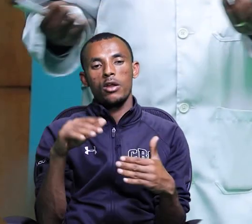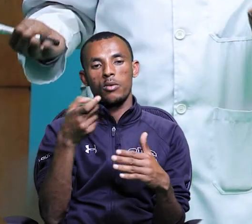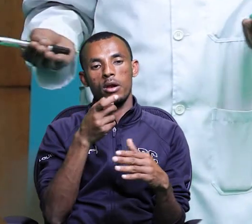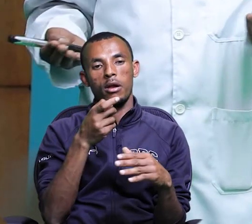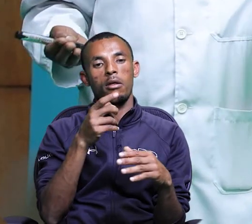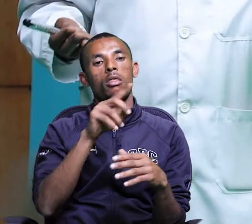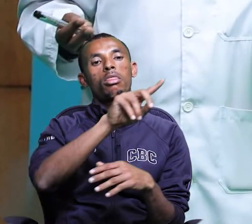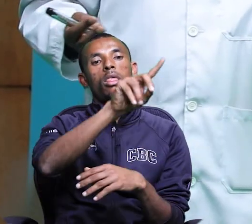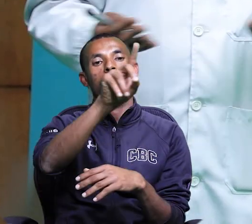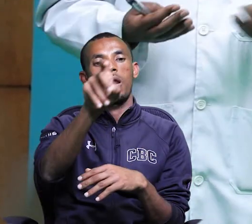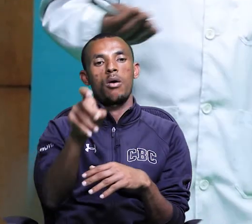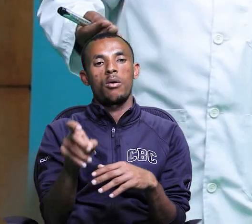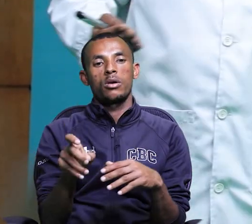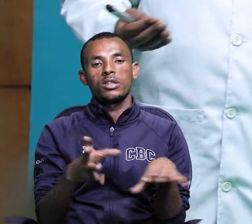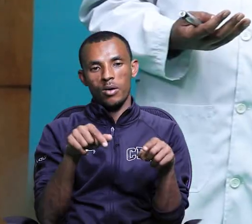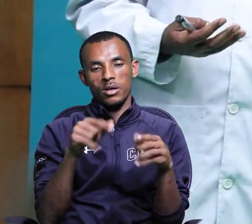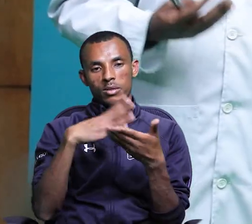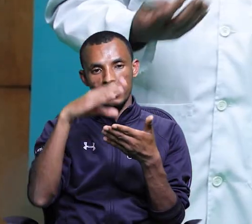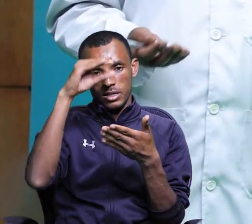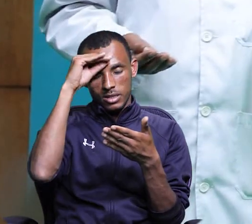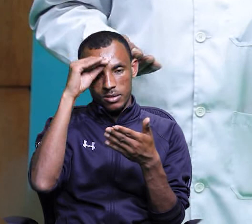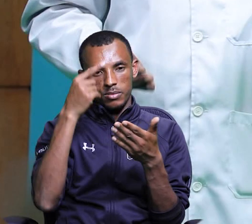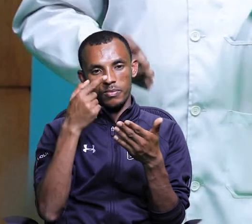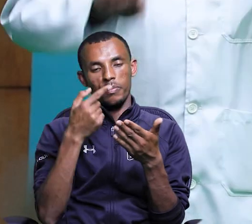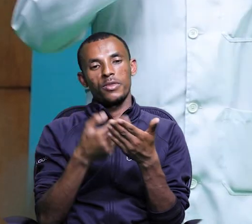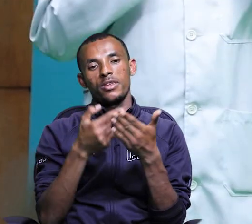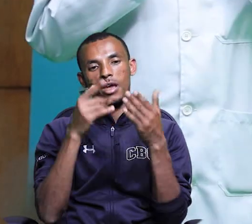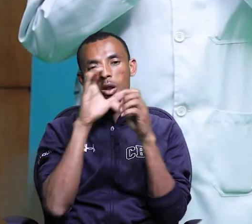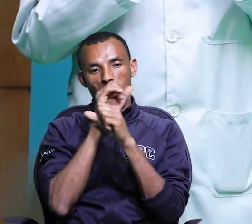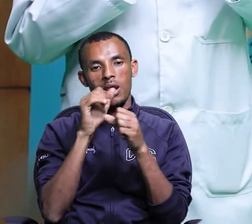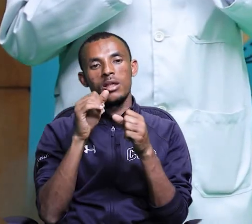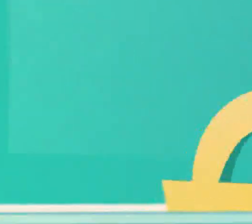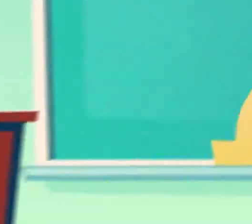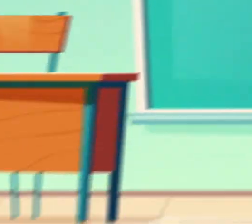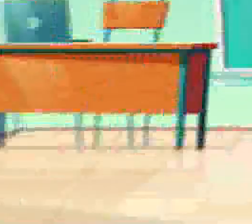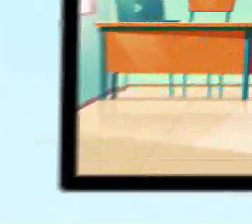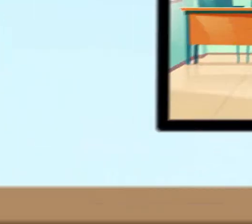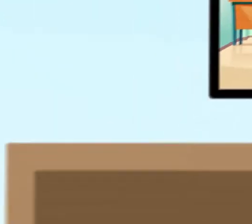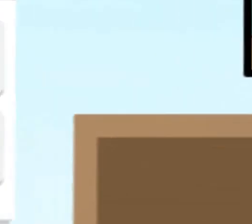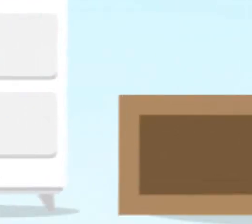እጠይቃለሁ። ተማሪዎች ትምህርታችን በዚህ ተጠናቋል። ሰላም ዋሉ።